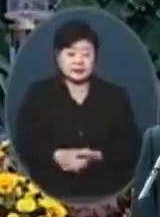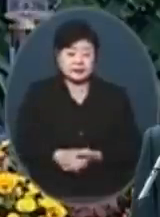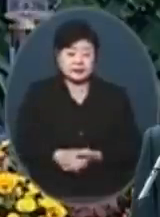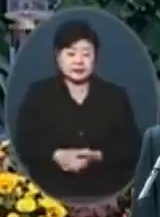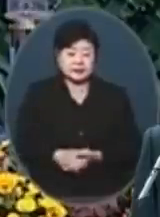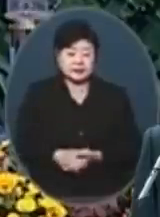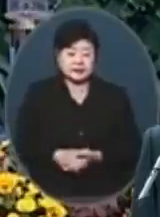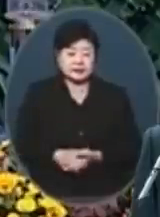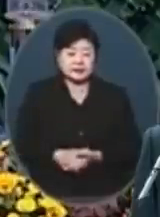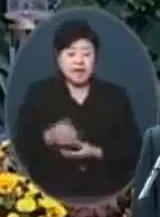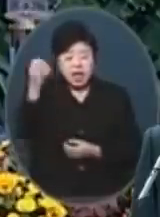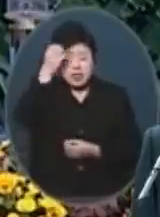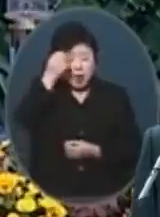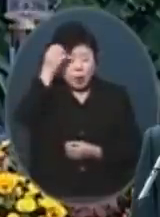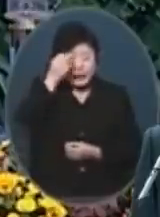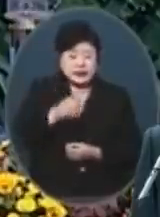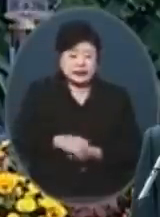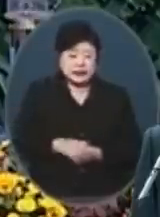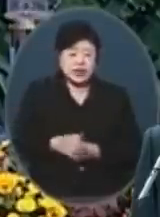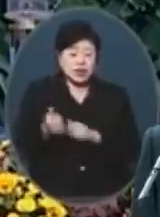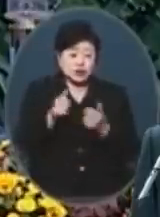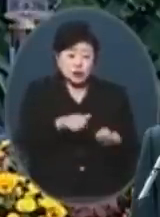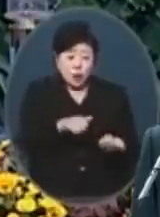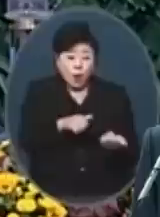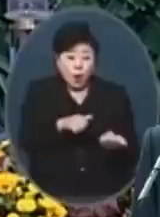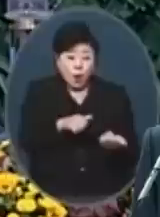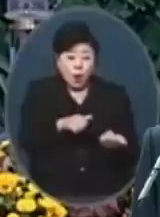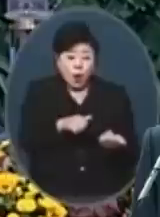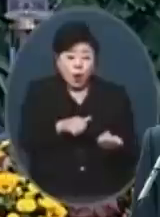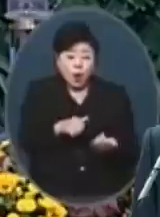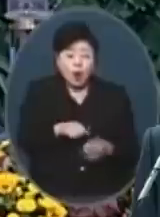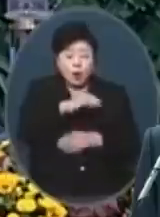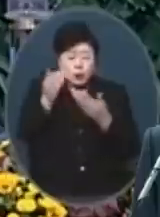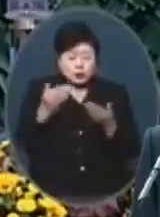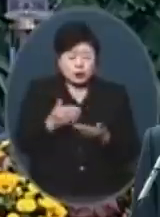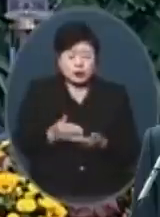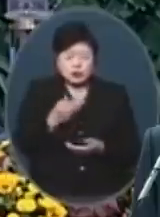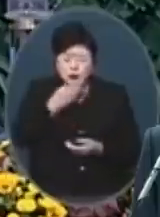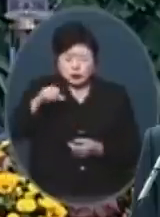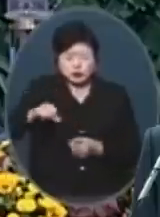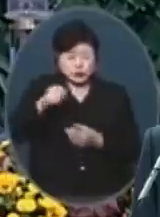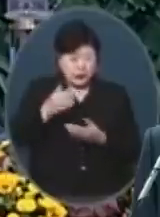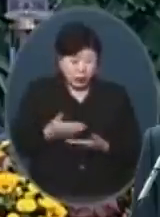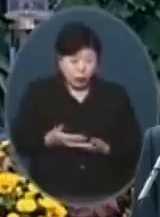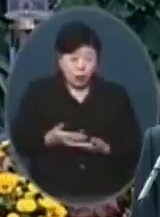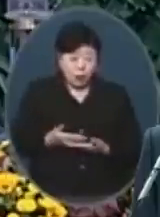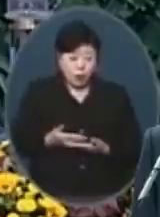그렇기 때문에 영혼이 죽고 범사가 저주를 받고